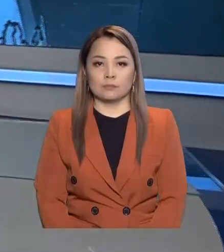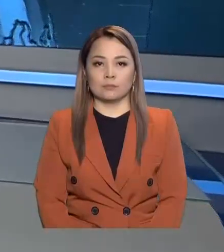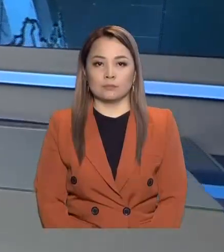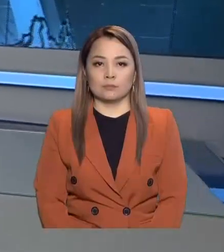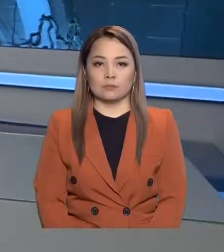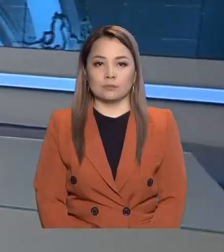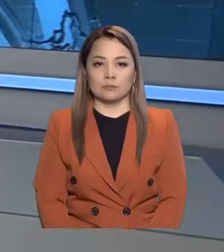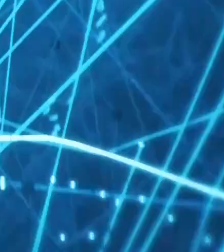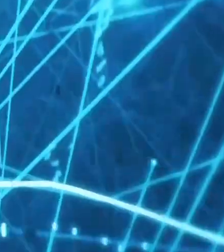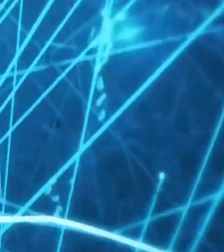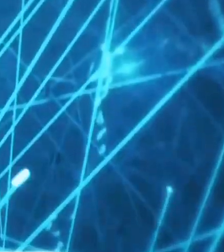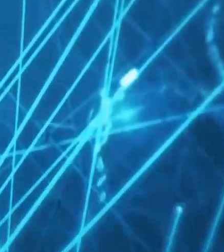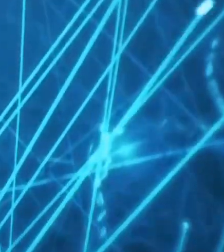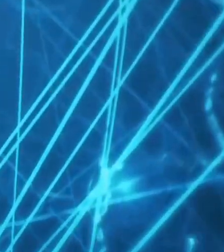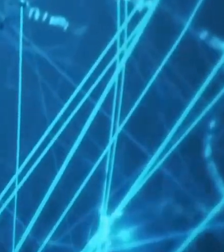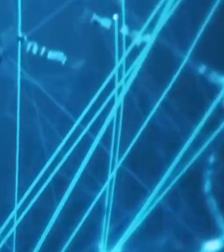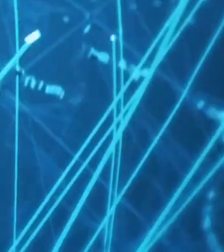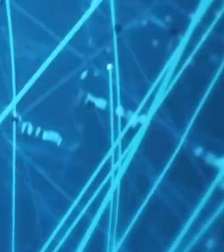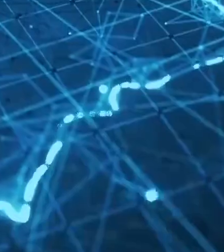Жанғабыл.